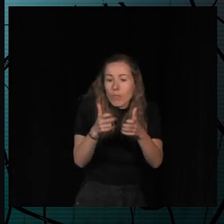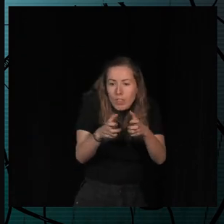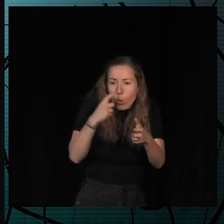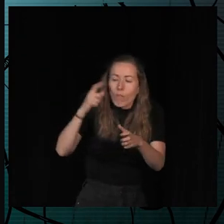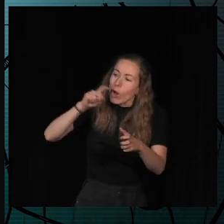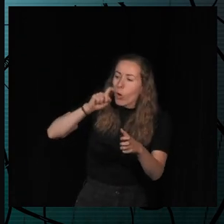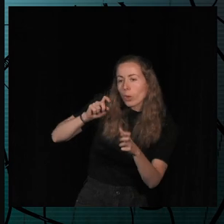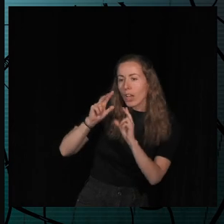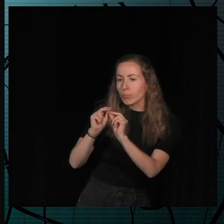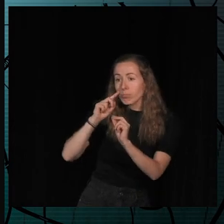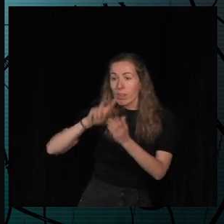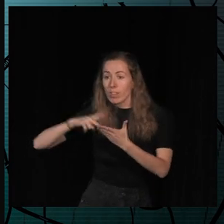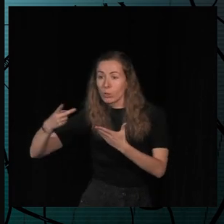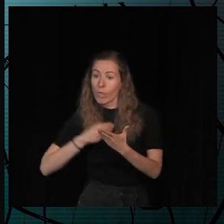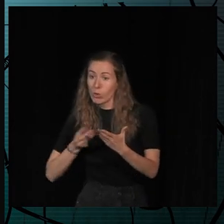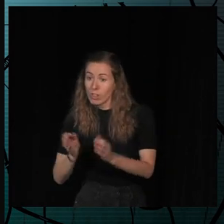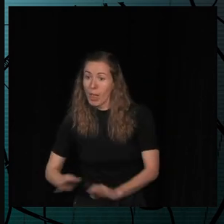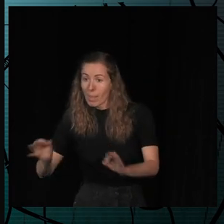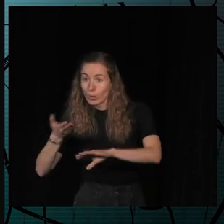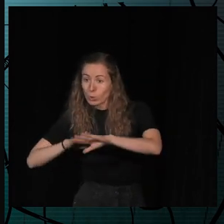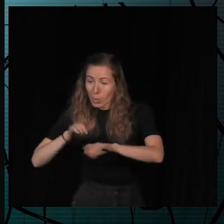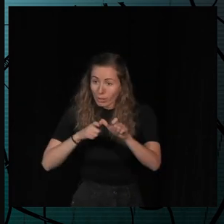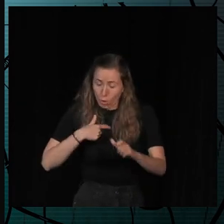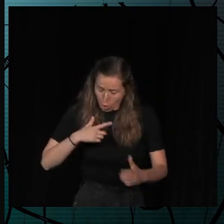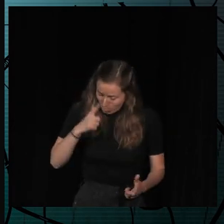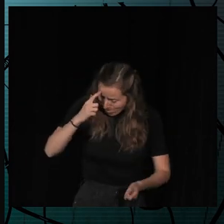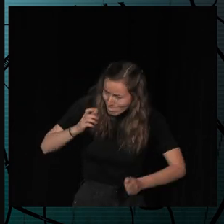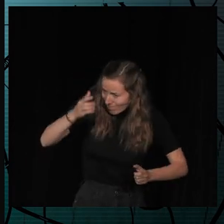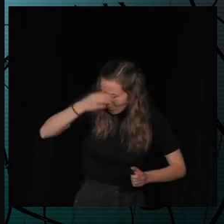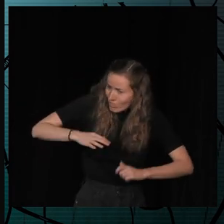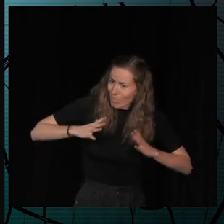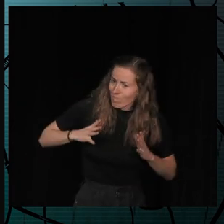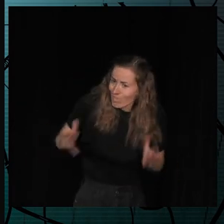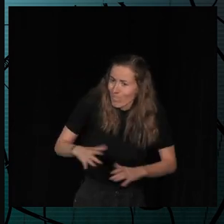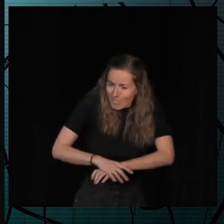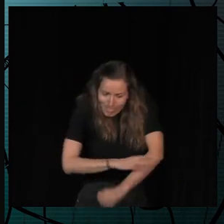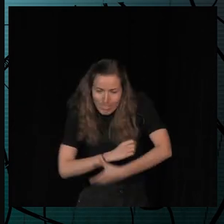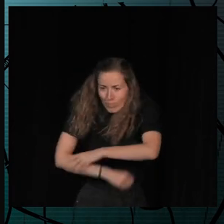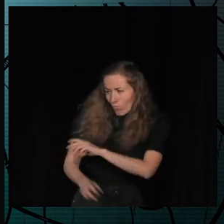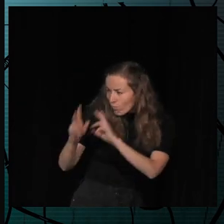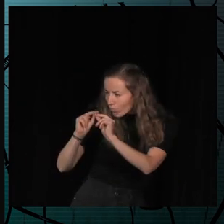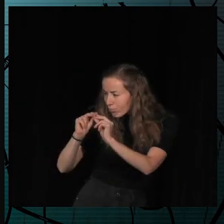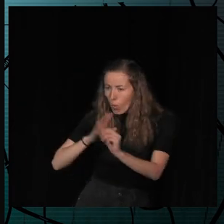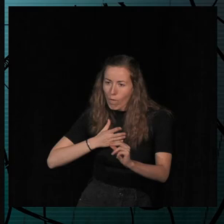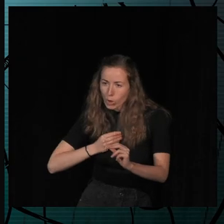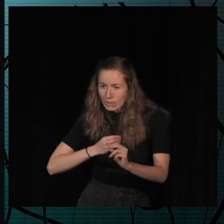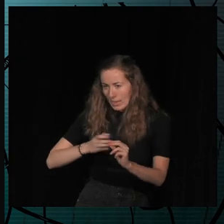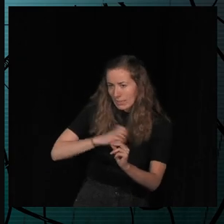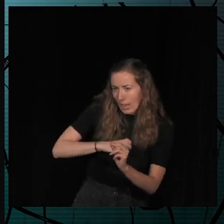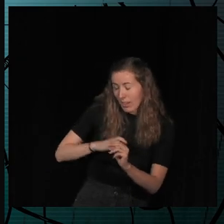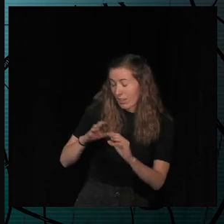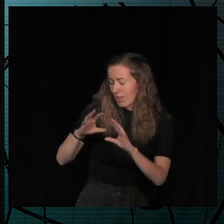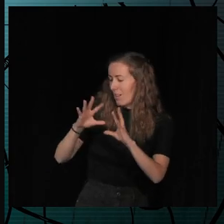traduits en français de base avec des personnes qui décident de mettre ça euh voilà en